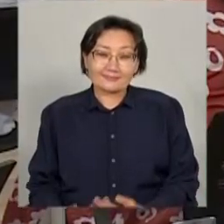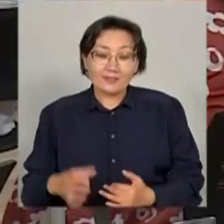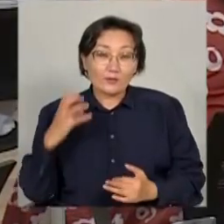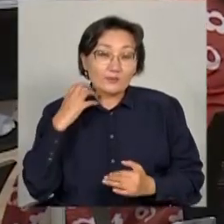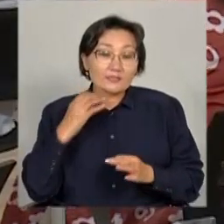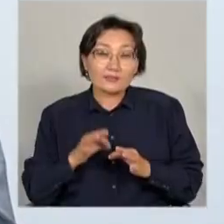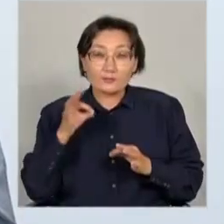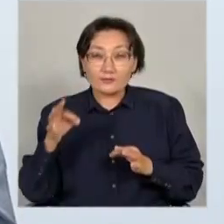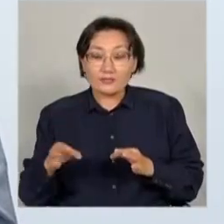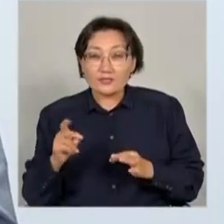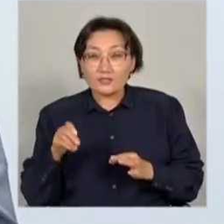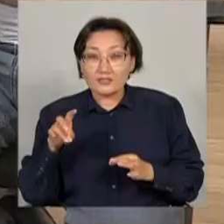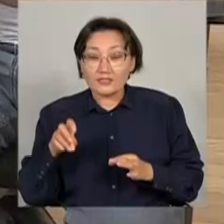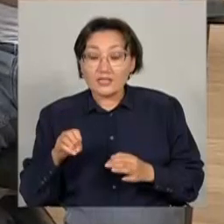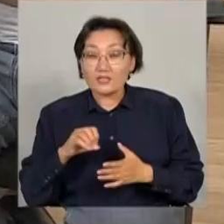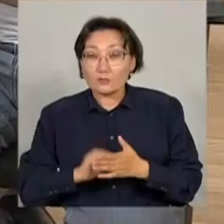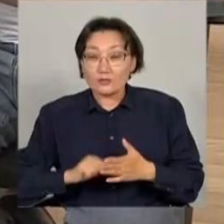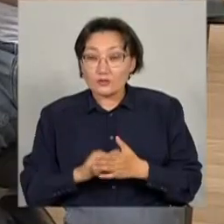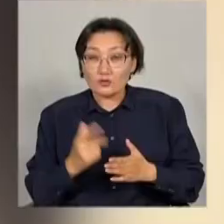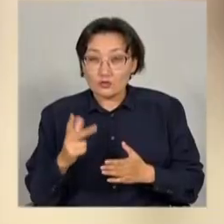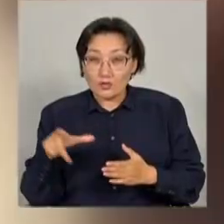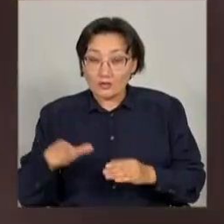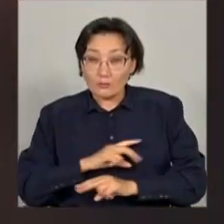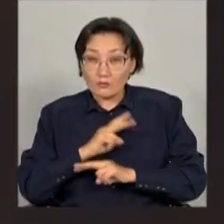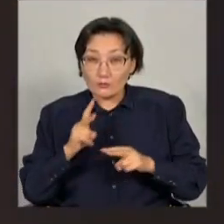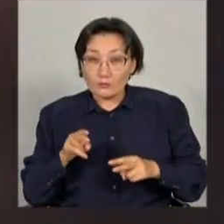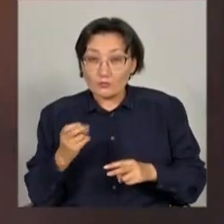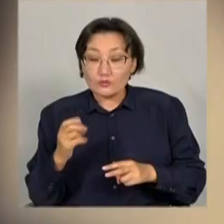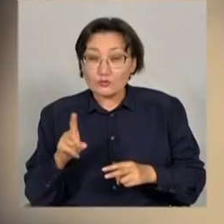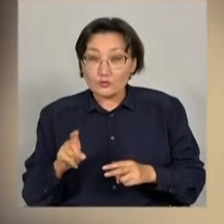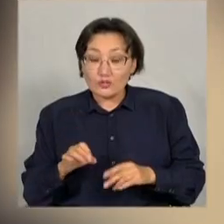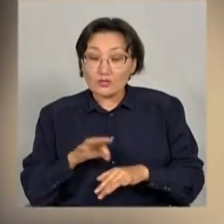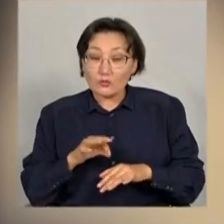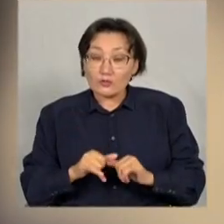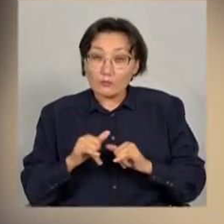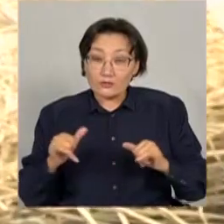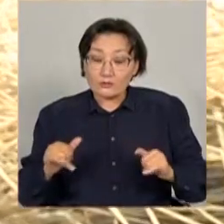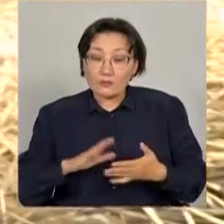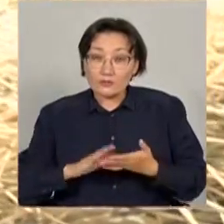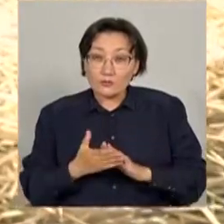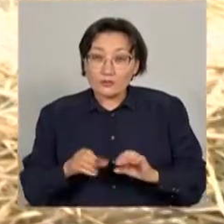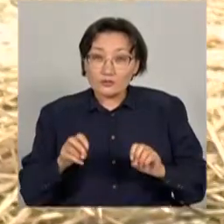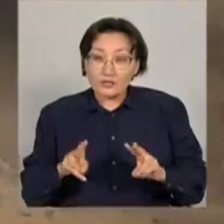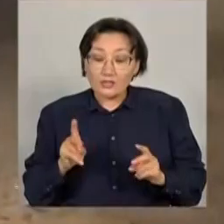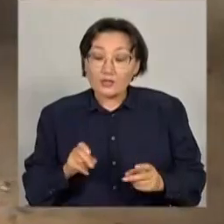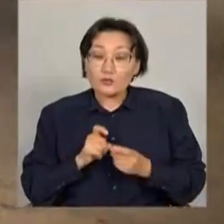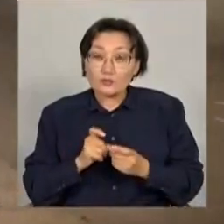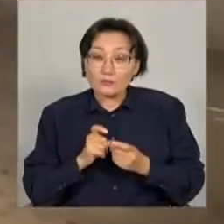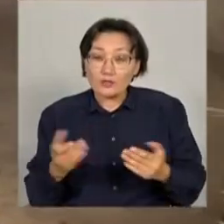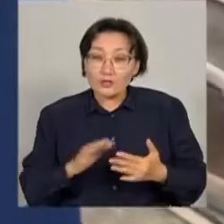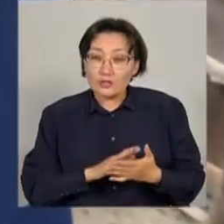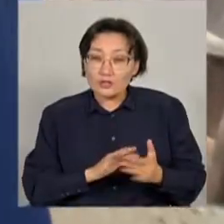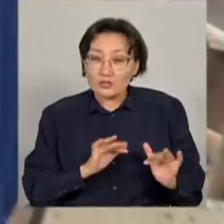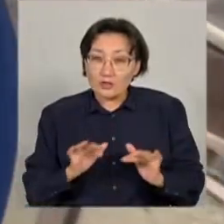Kızılorda oblasında Kenenin kesirinen 3 adam köz jumdı. Brüssel özde belen alıp barat öñirde. Ahval men mamandar kalay küresude, nendey